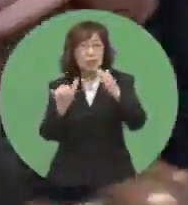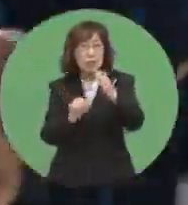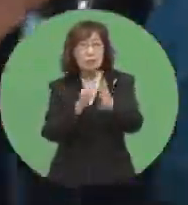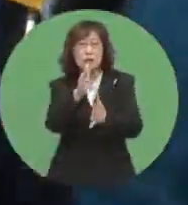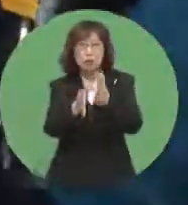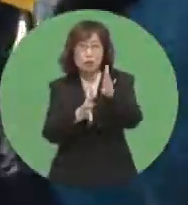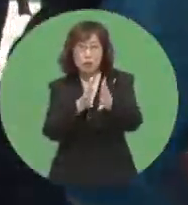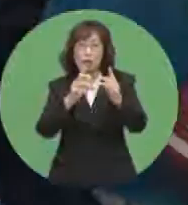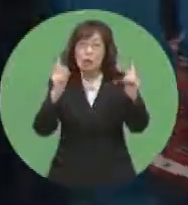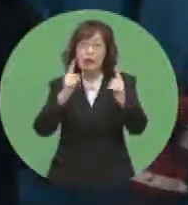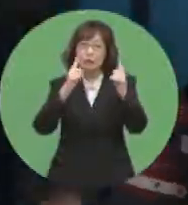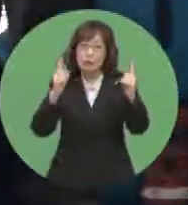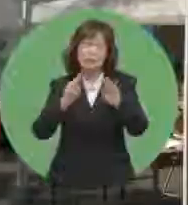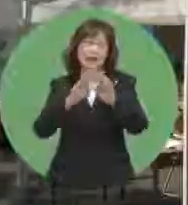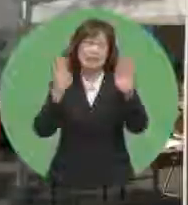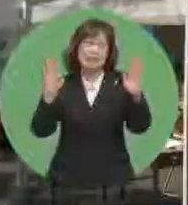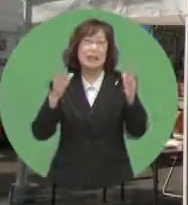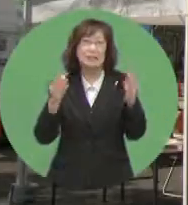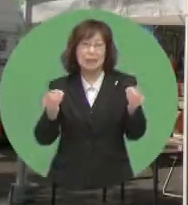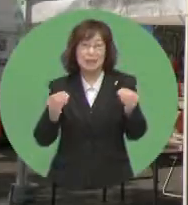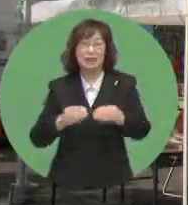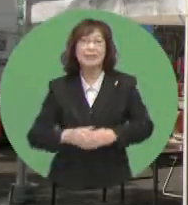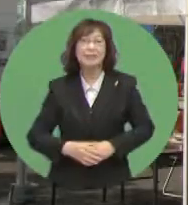開催されました。